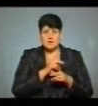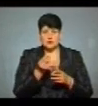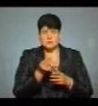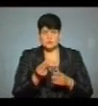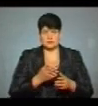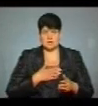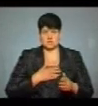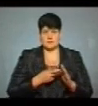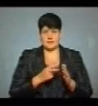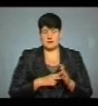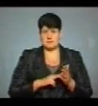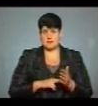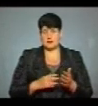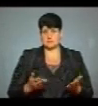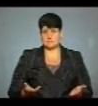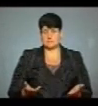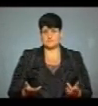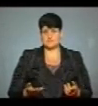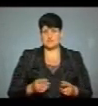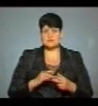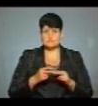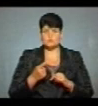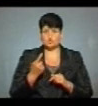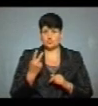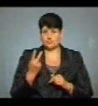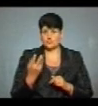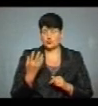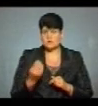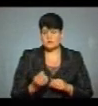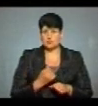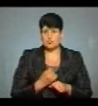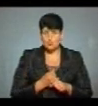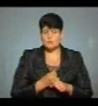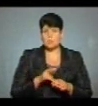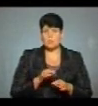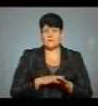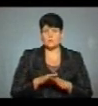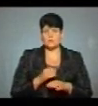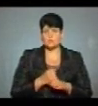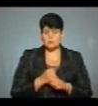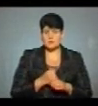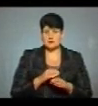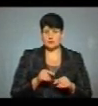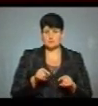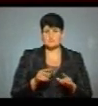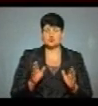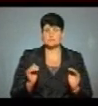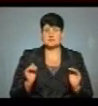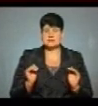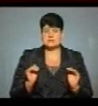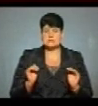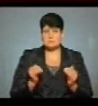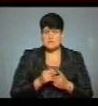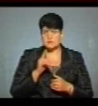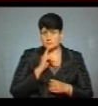планах відносно. Це, звичайно, замість 1-2 днів роботи по виконанню робіт і потім з тим, щоб зменшити ті незручності